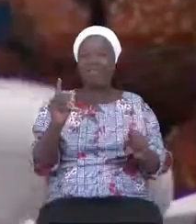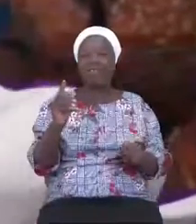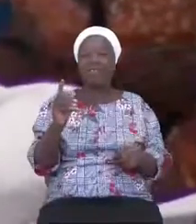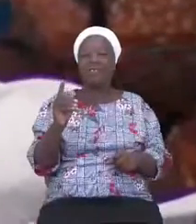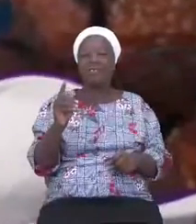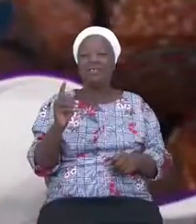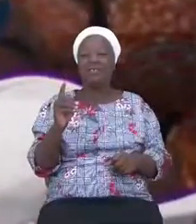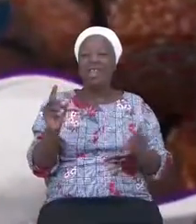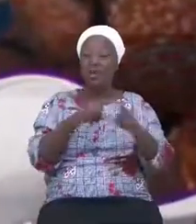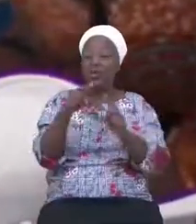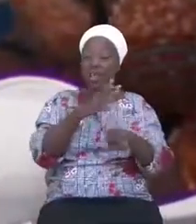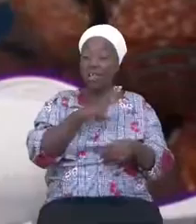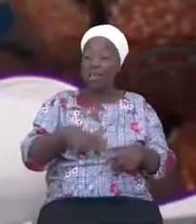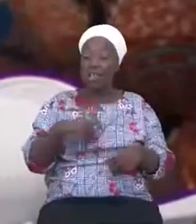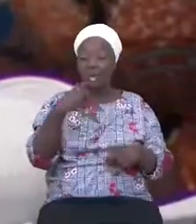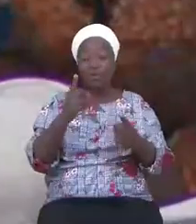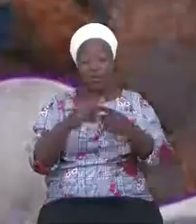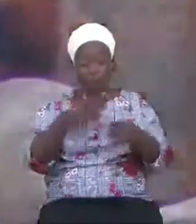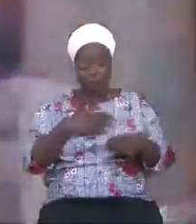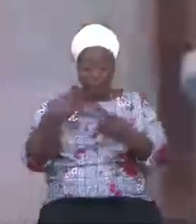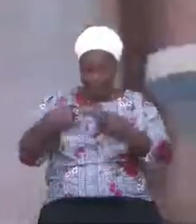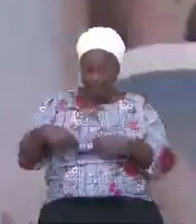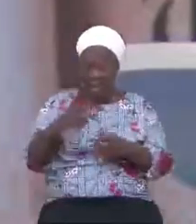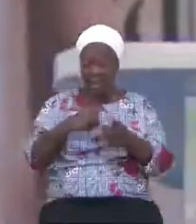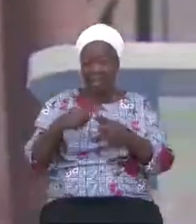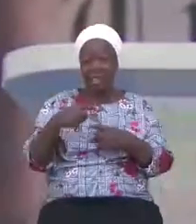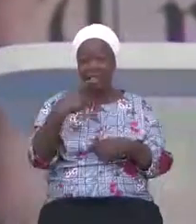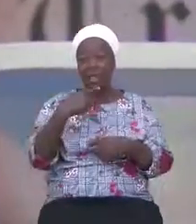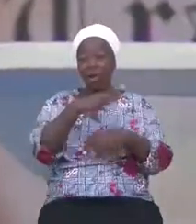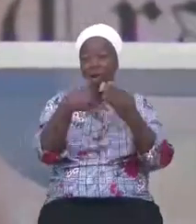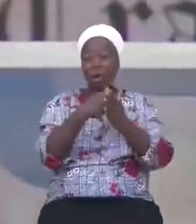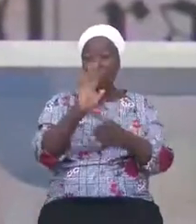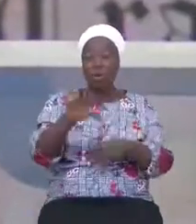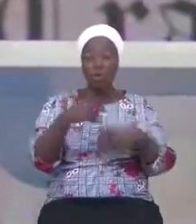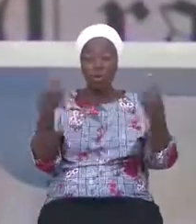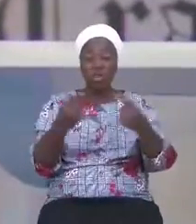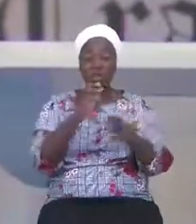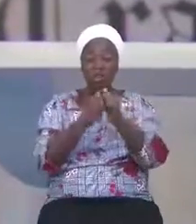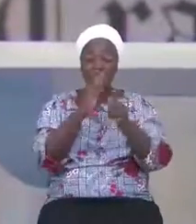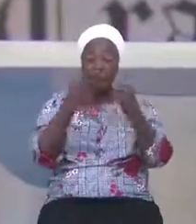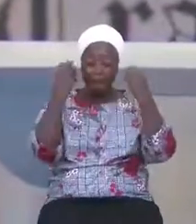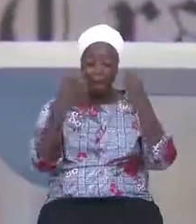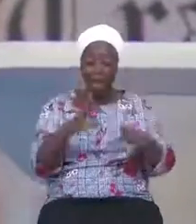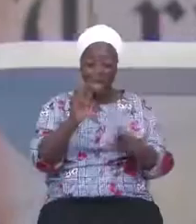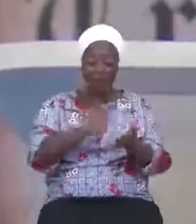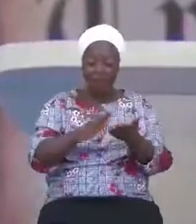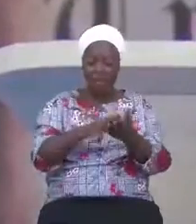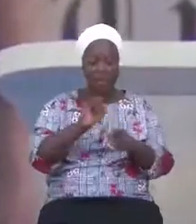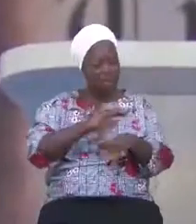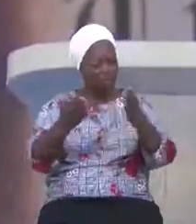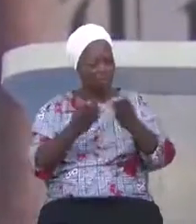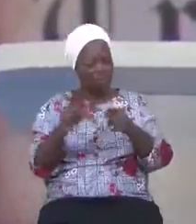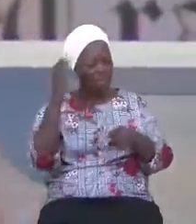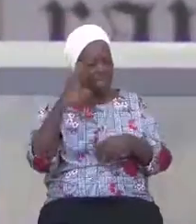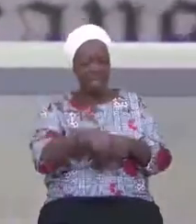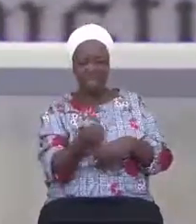Quand Christ parle dans mon cœur et dit, tous tes péchés qui sont nombreux sont pardonnés. Je ne veux plus entendre autre